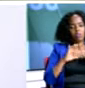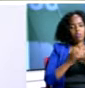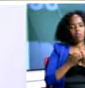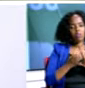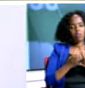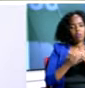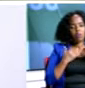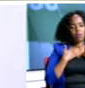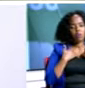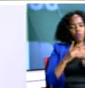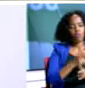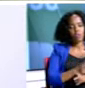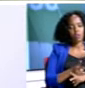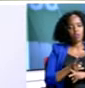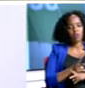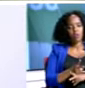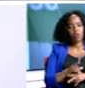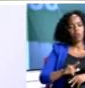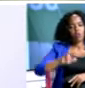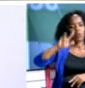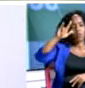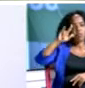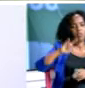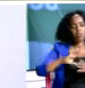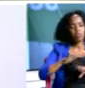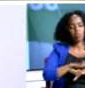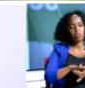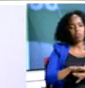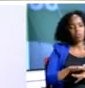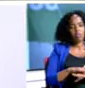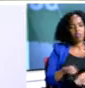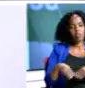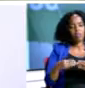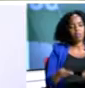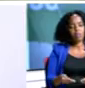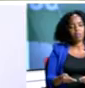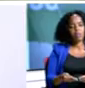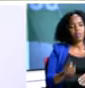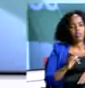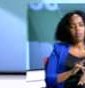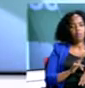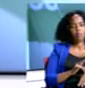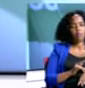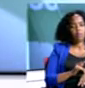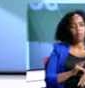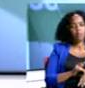qabu ofeganno airport irana kennani airport irato feganno nikenna ma yomallatto qabat jedani